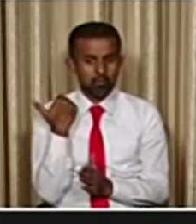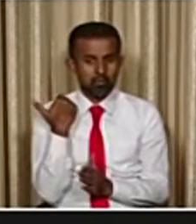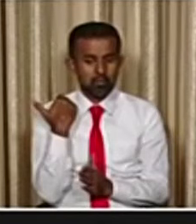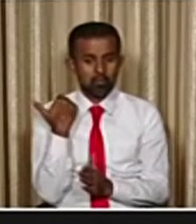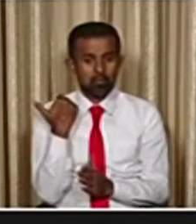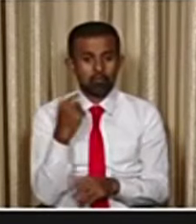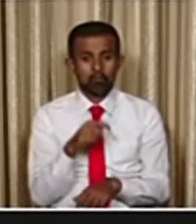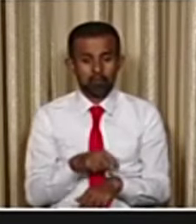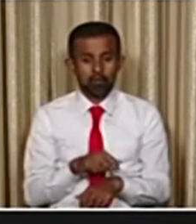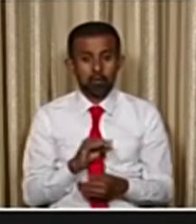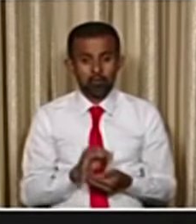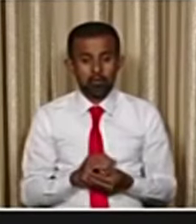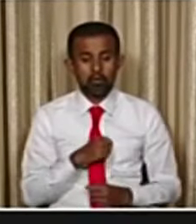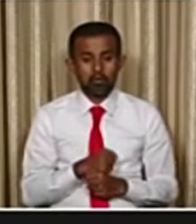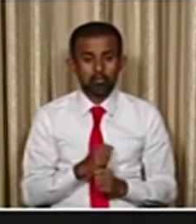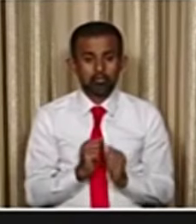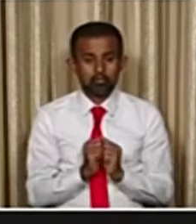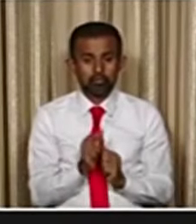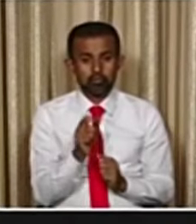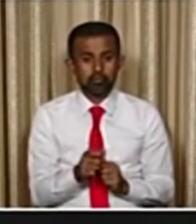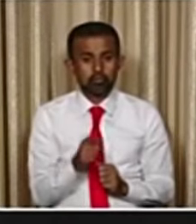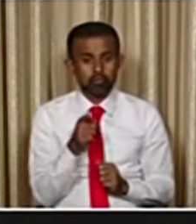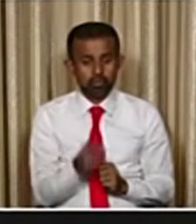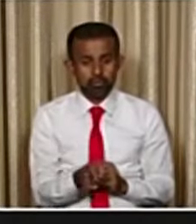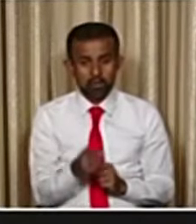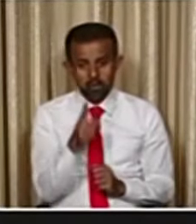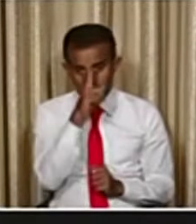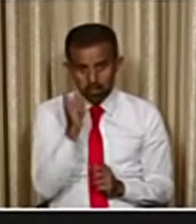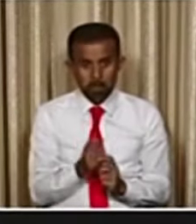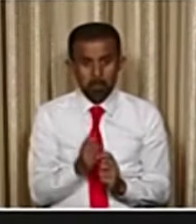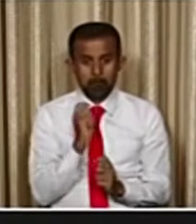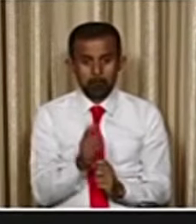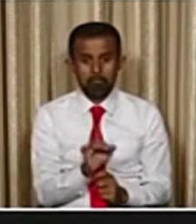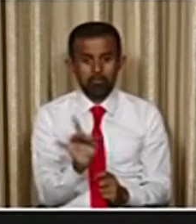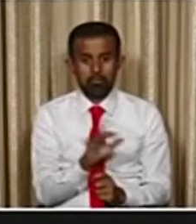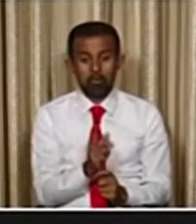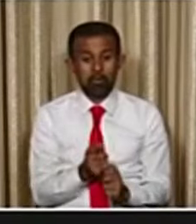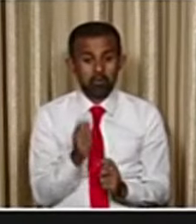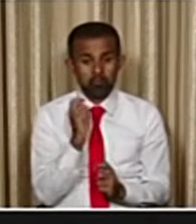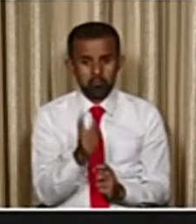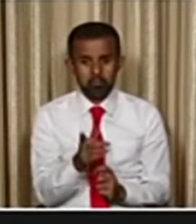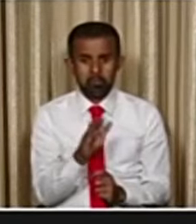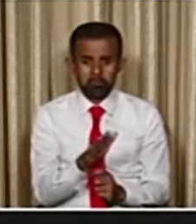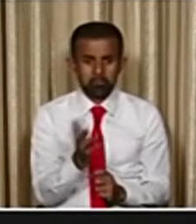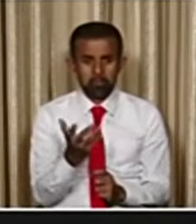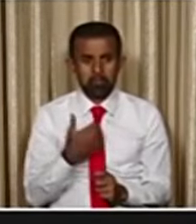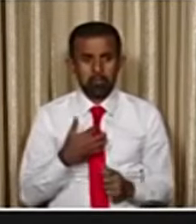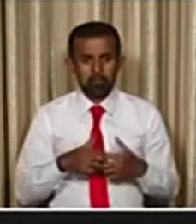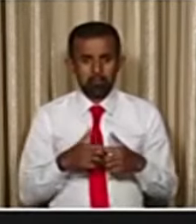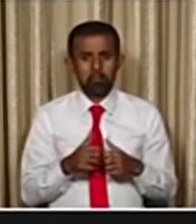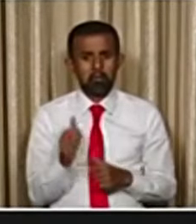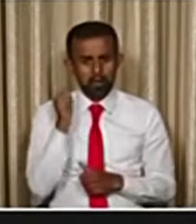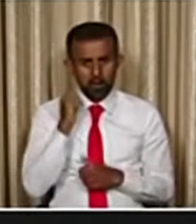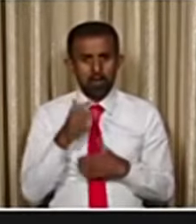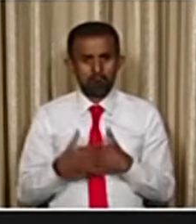පහුගිය අවදි තිබ්බේ අපිට රාජ්‍ය සේවකයන්ට මාසික වැටුප එකවර ගෙවීමට හැකියාවක් තියෙනවද නැද්ද කියලා අපිට විශාල ගැටලුවක්